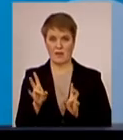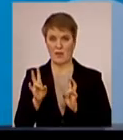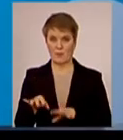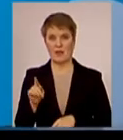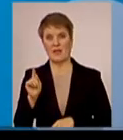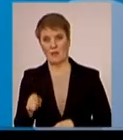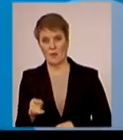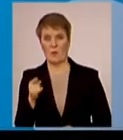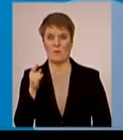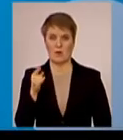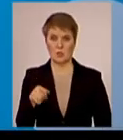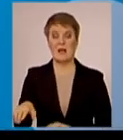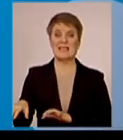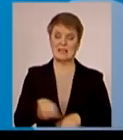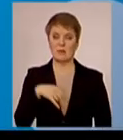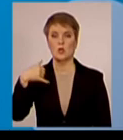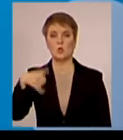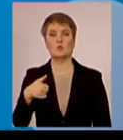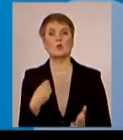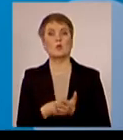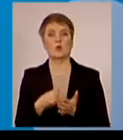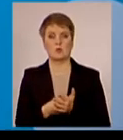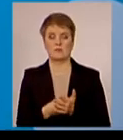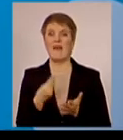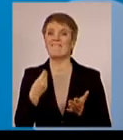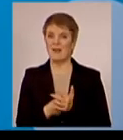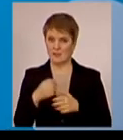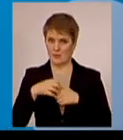сумки з коштовностями. Вартість прикрас, яку оцінили в поліції, 15 мільйонів гривень.